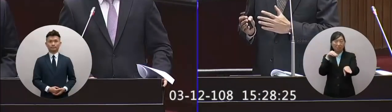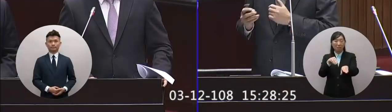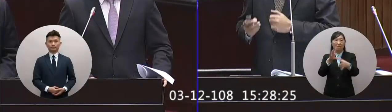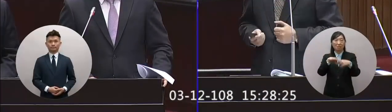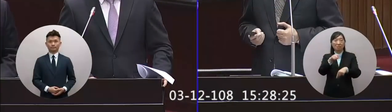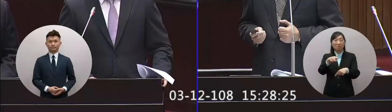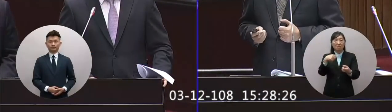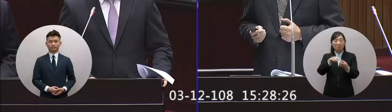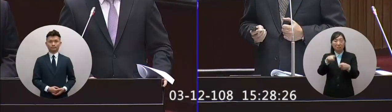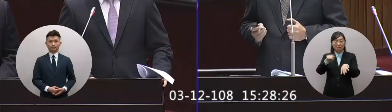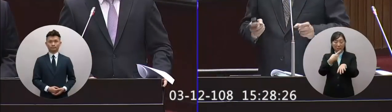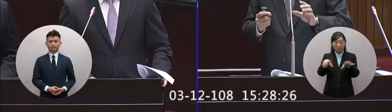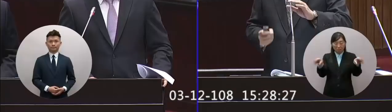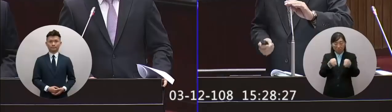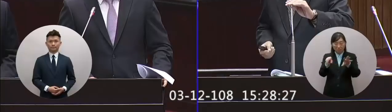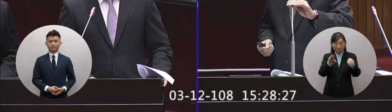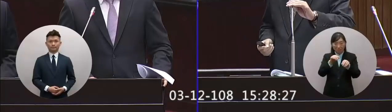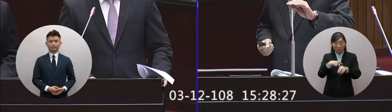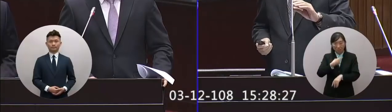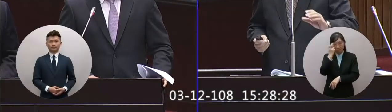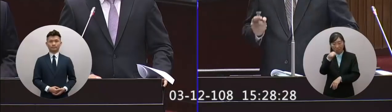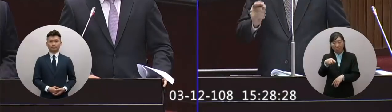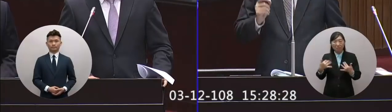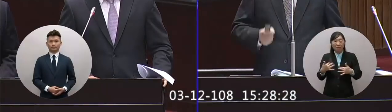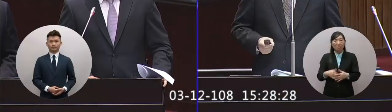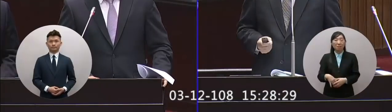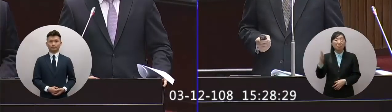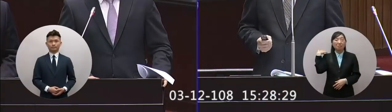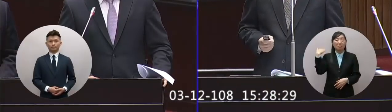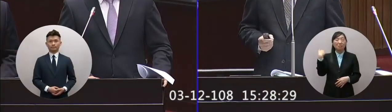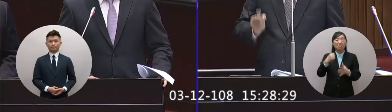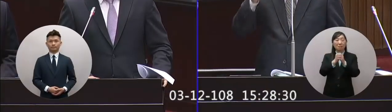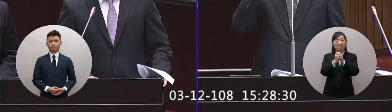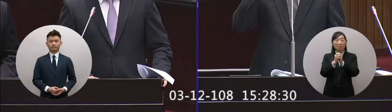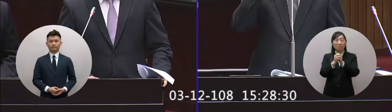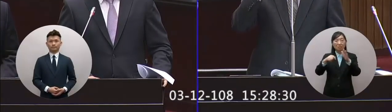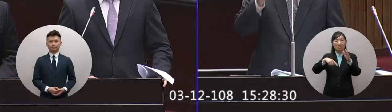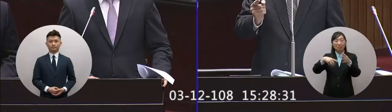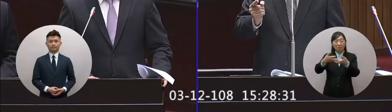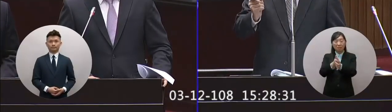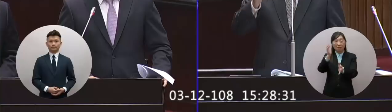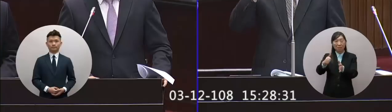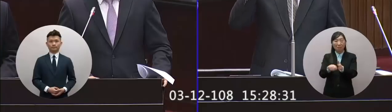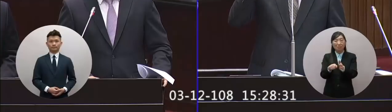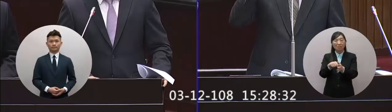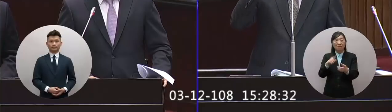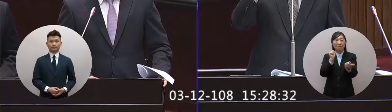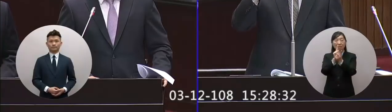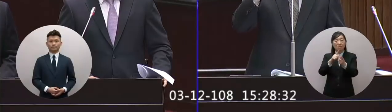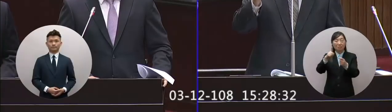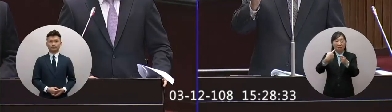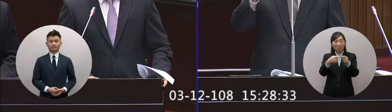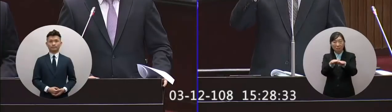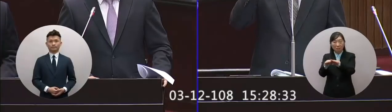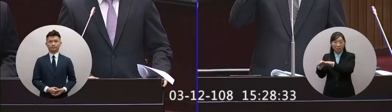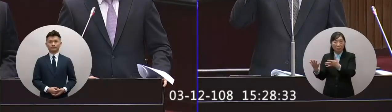据来看问题。以前贺陈旦在做部长的时候，到底连假的时候，夜间